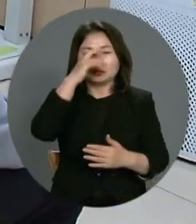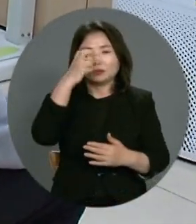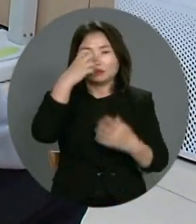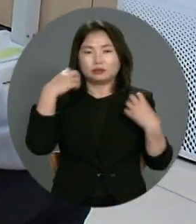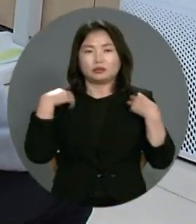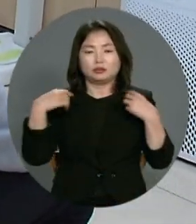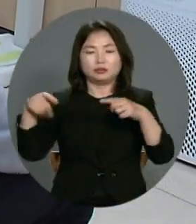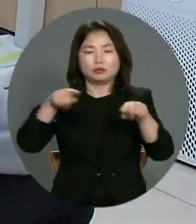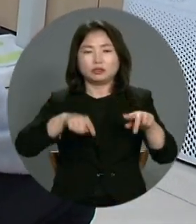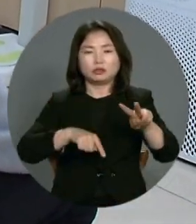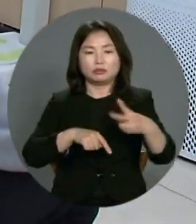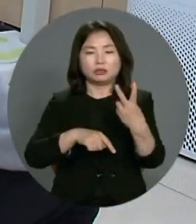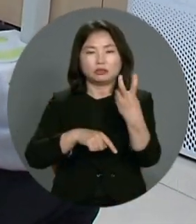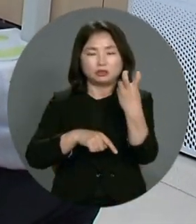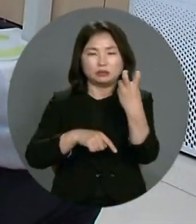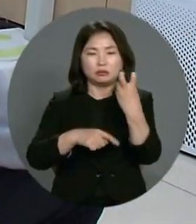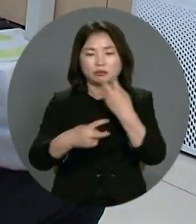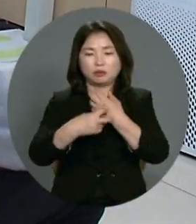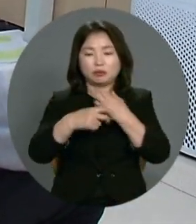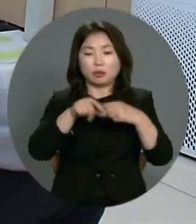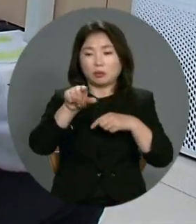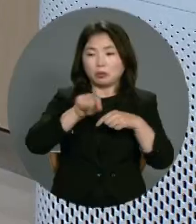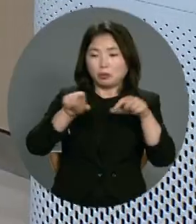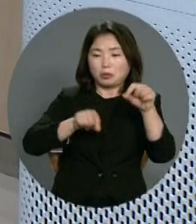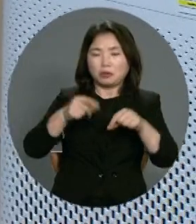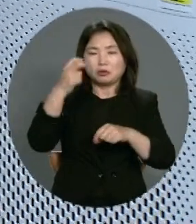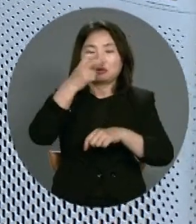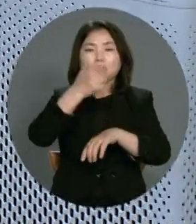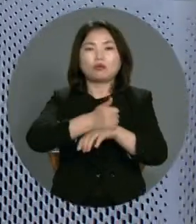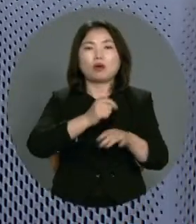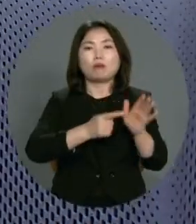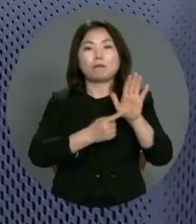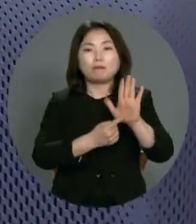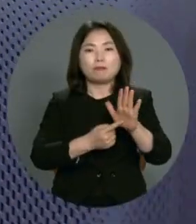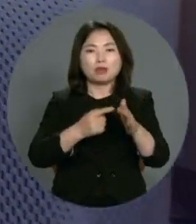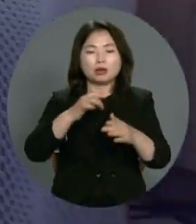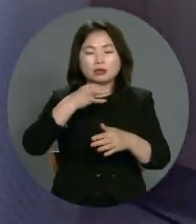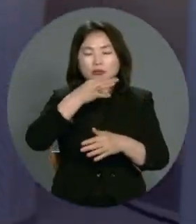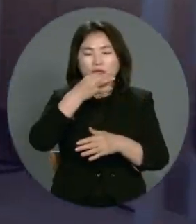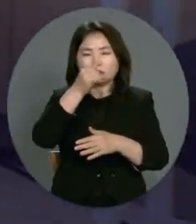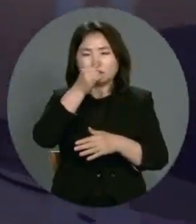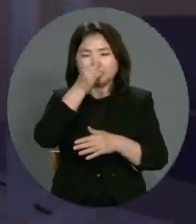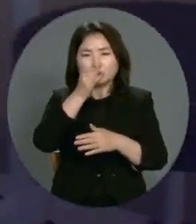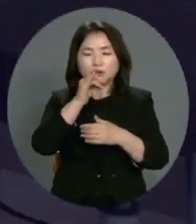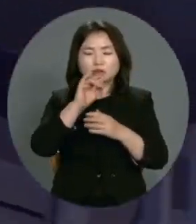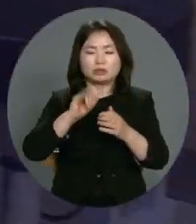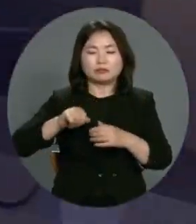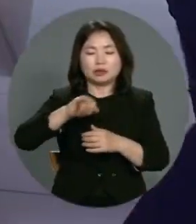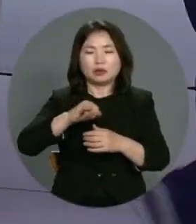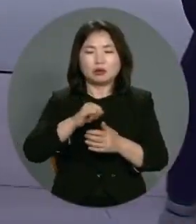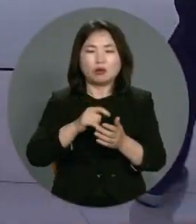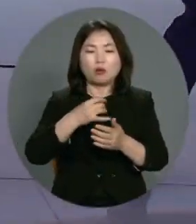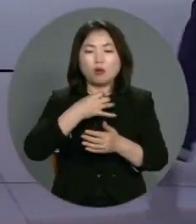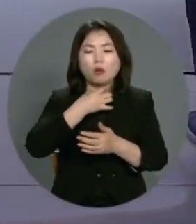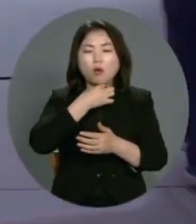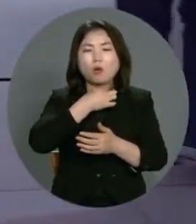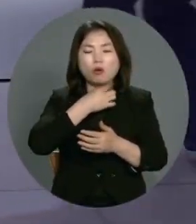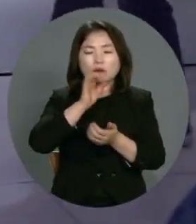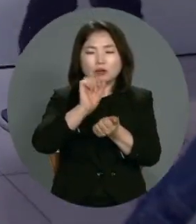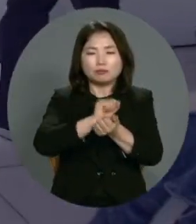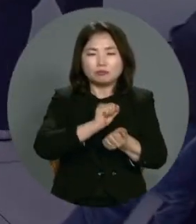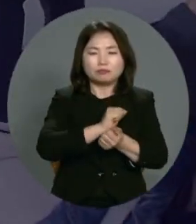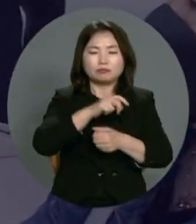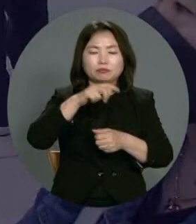질병관리청이 전국 220개 의료기관을 표본 감시한 결과를 보면 감기 증상을 보이는 바이러스성 급성 호흡기